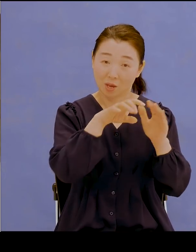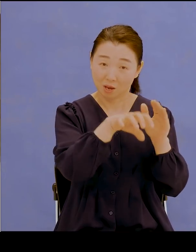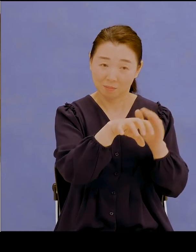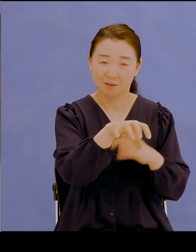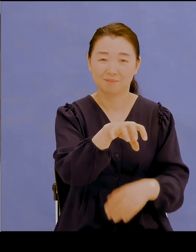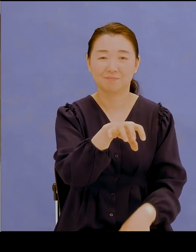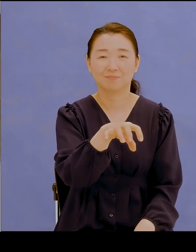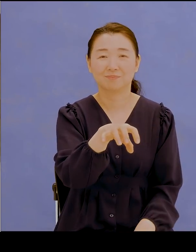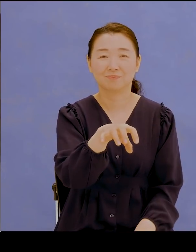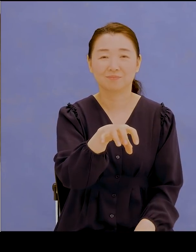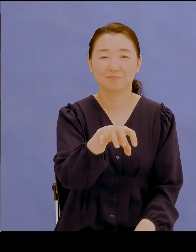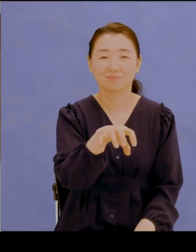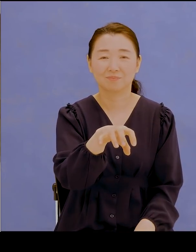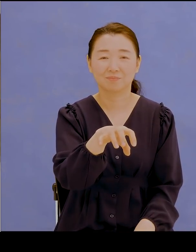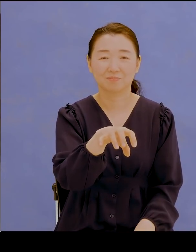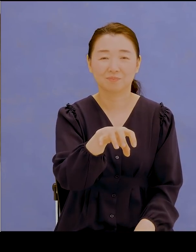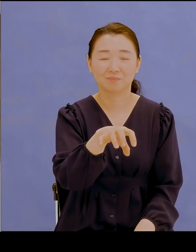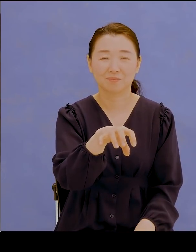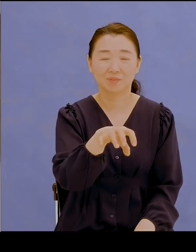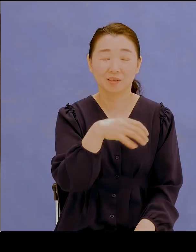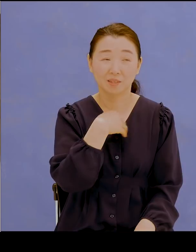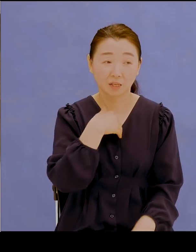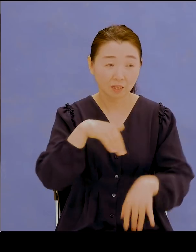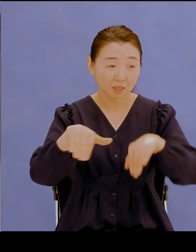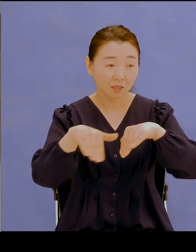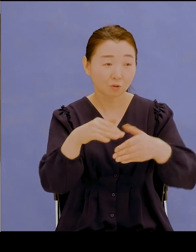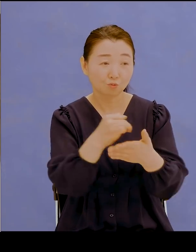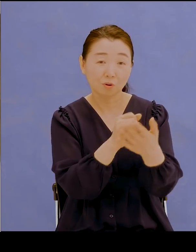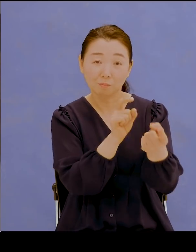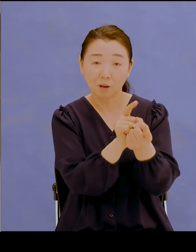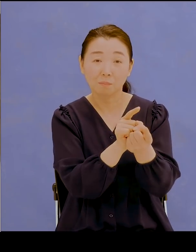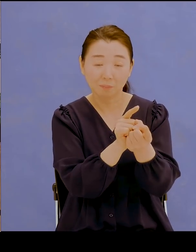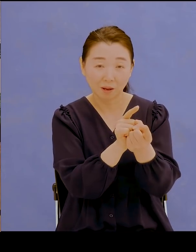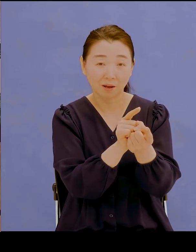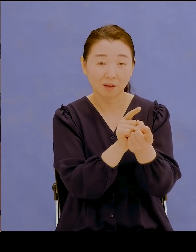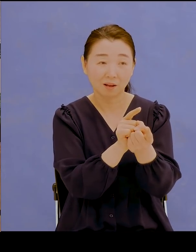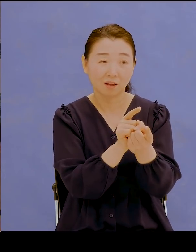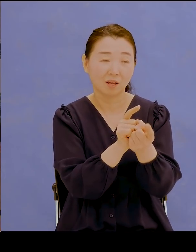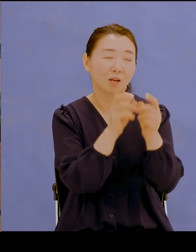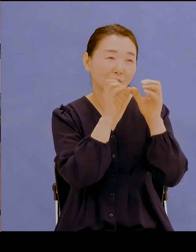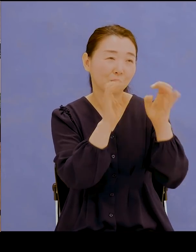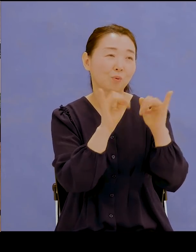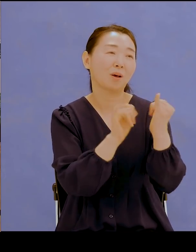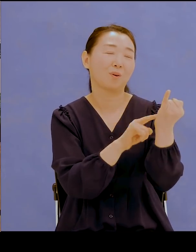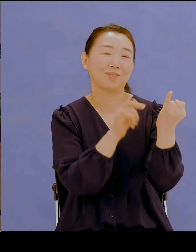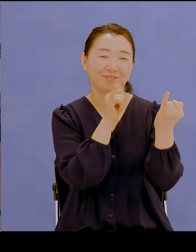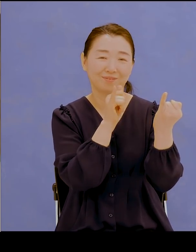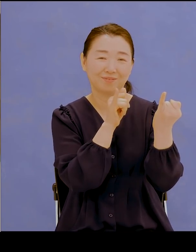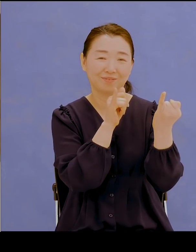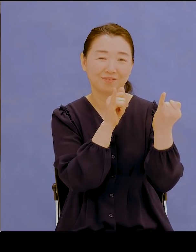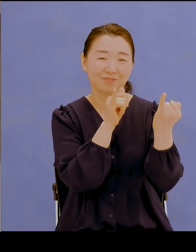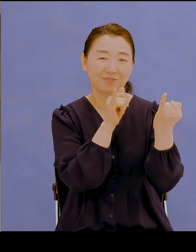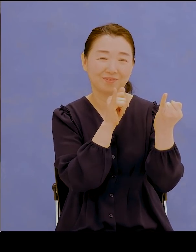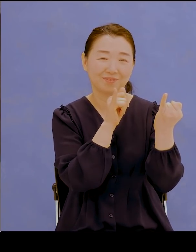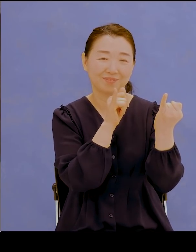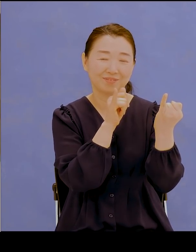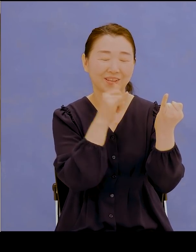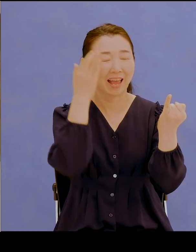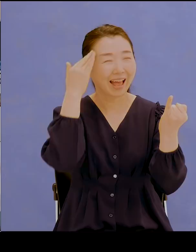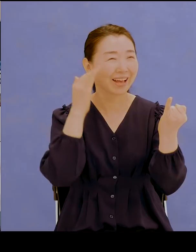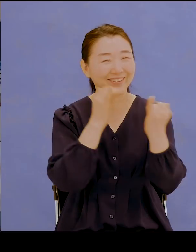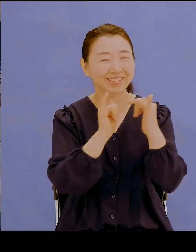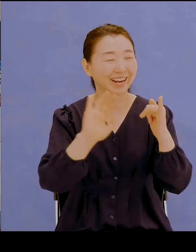앞에 그러니까 제가 길에서 만난 제가 또 이렇게 길에서 전도한 예. 언니가 있어요. 네네. 교포 언니가 있어요.